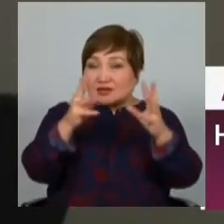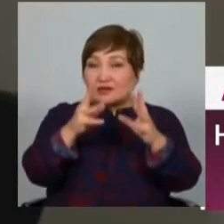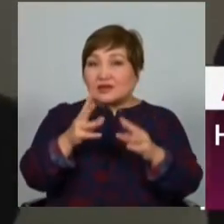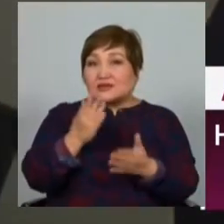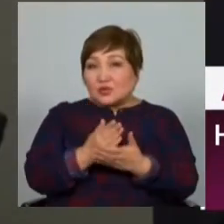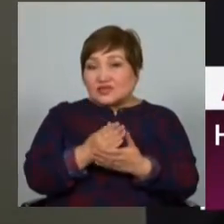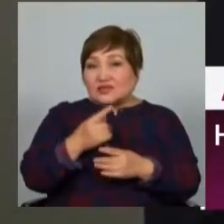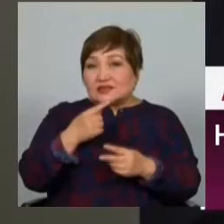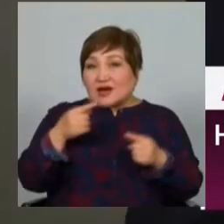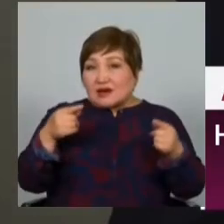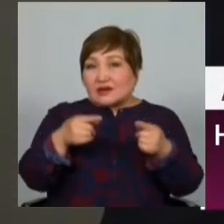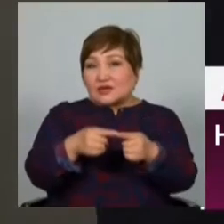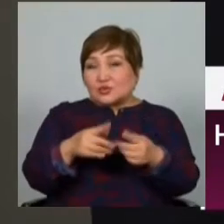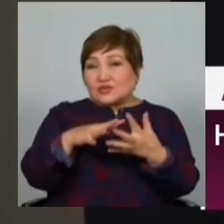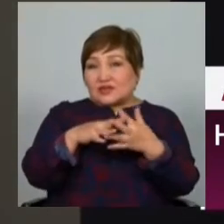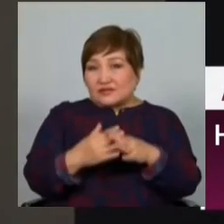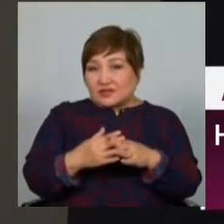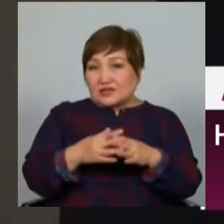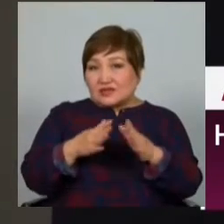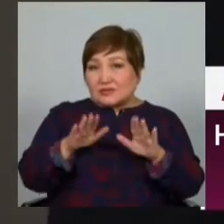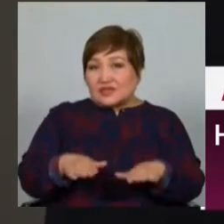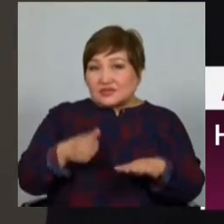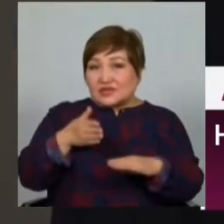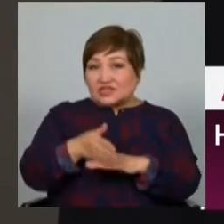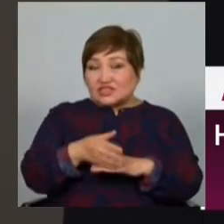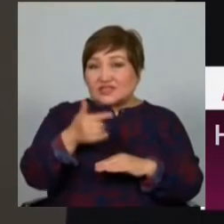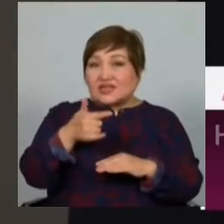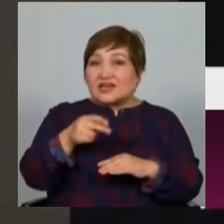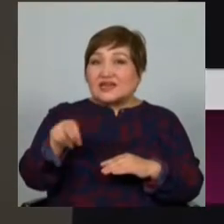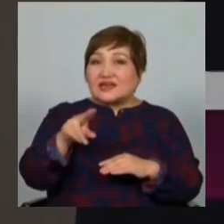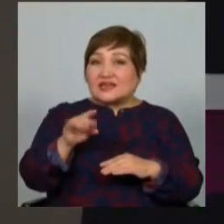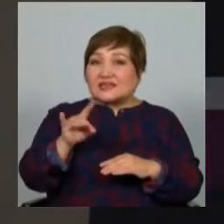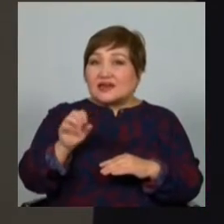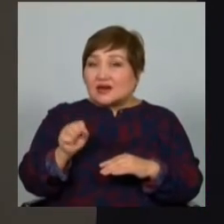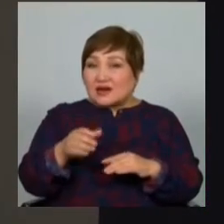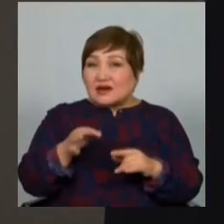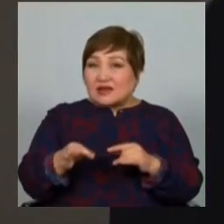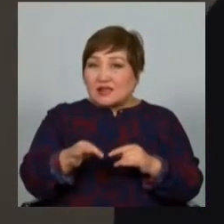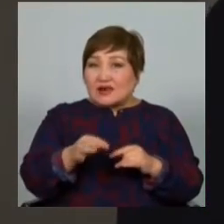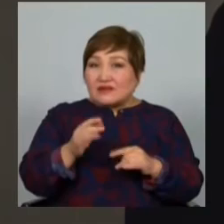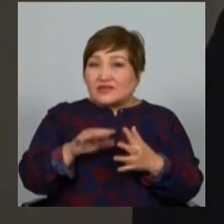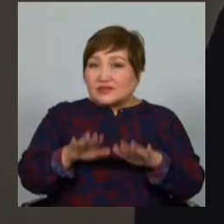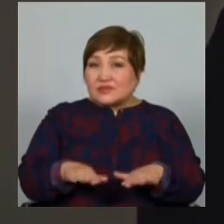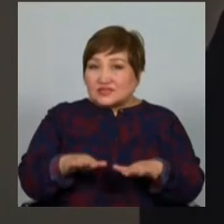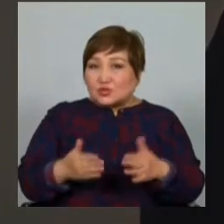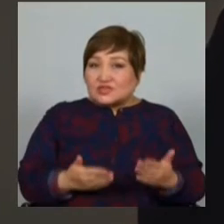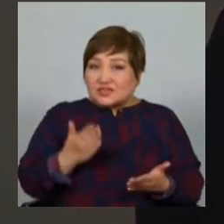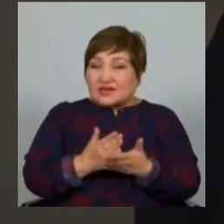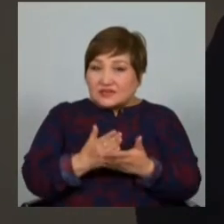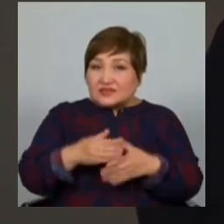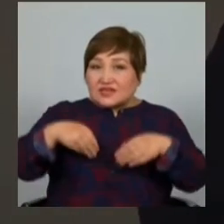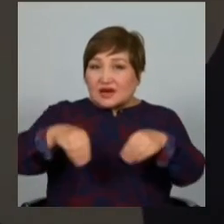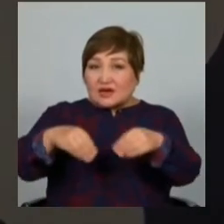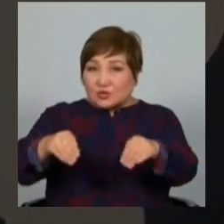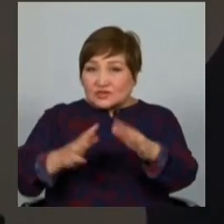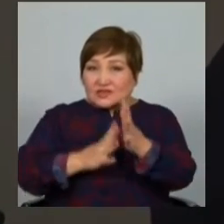месте прохождения грейдера, то есть в данном месте у жителей находились огороды, заросшие сухой травой,